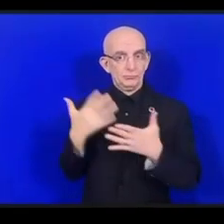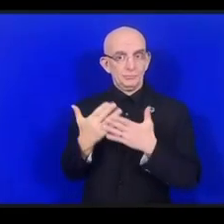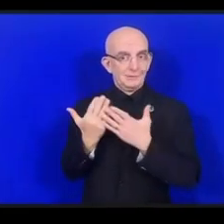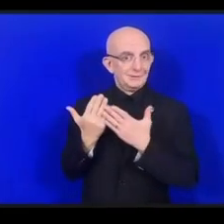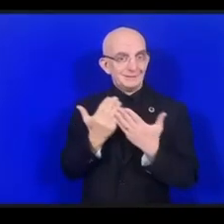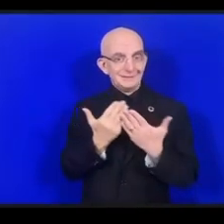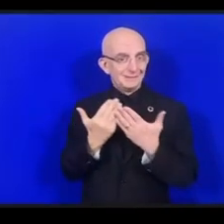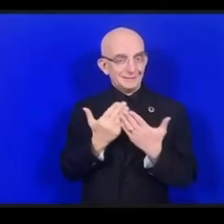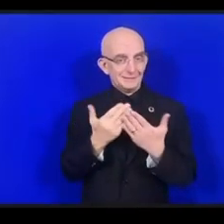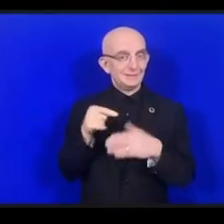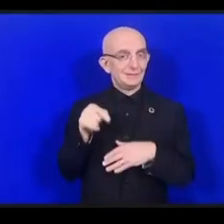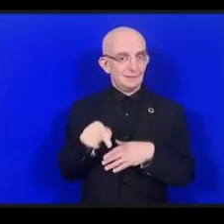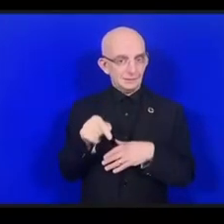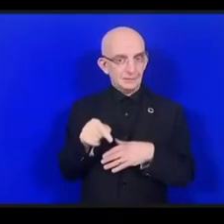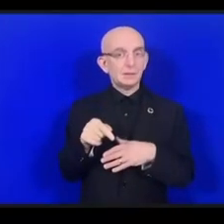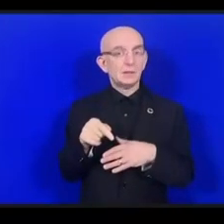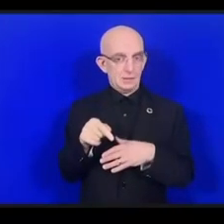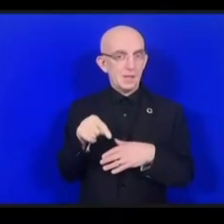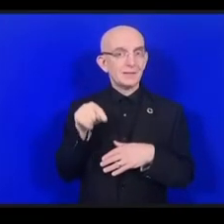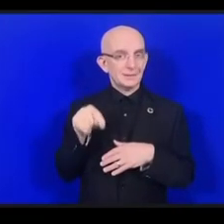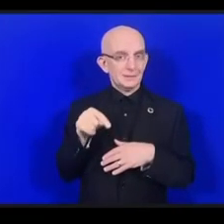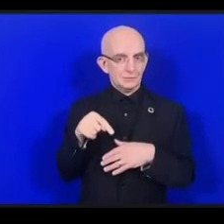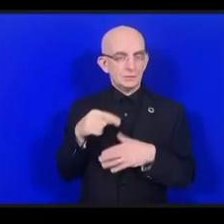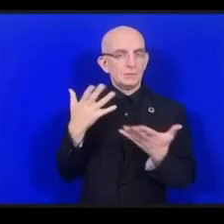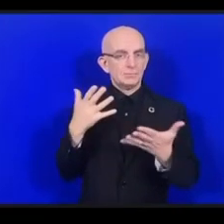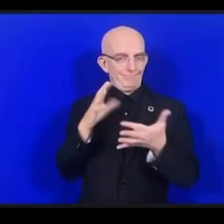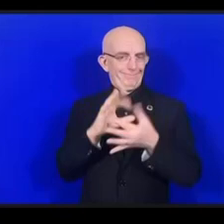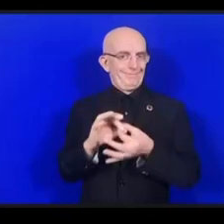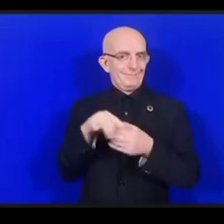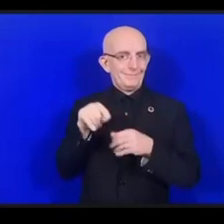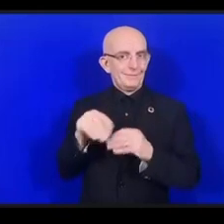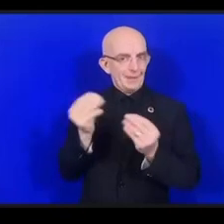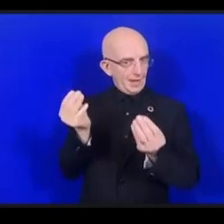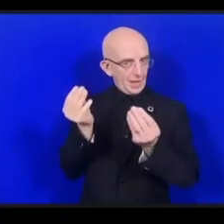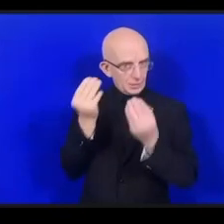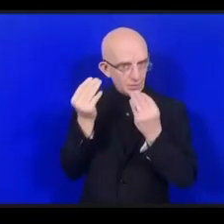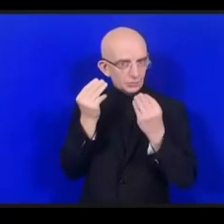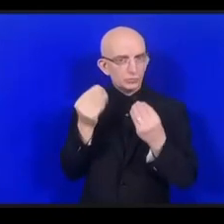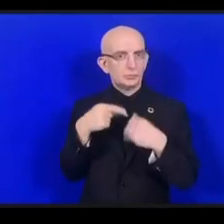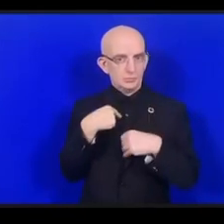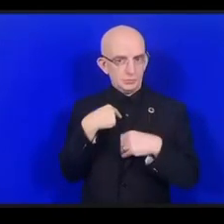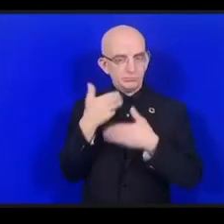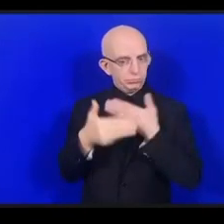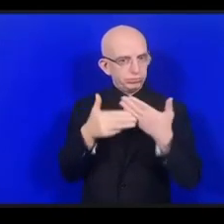毕业于大阪大学学医学的。